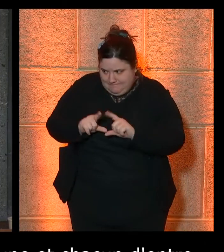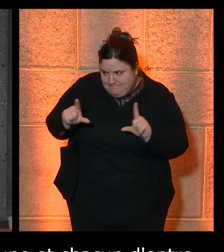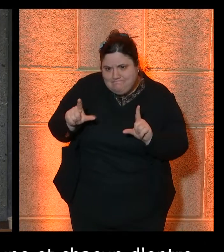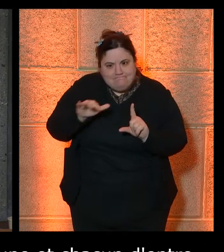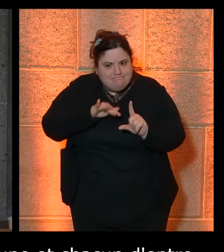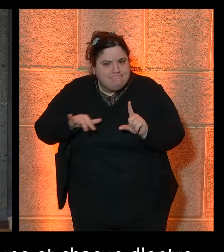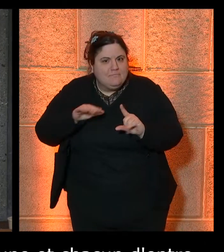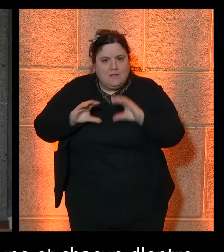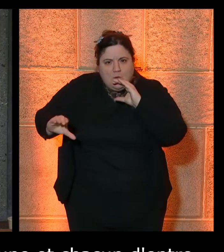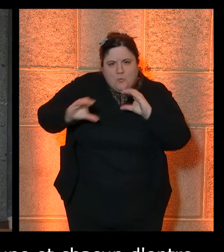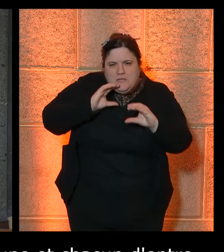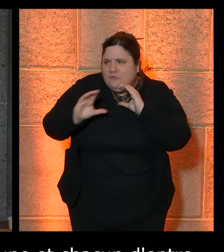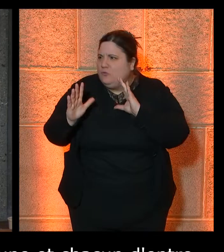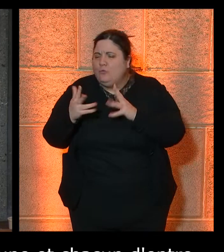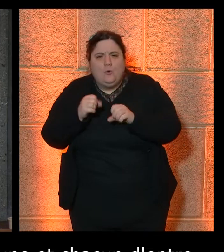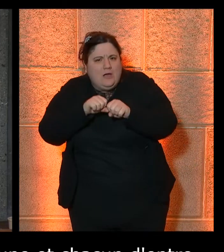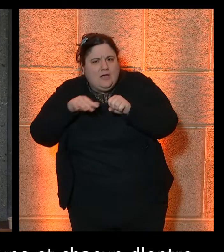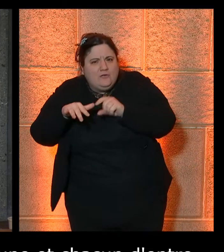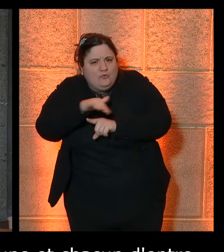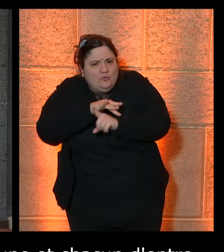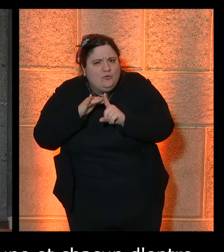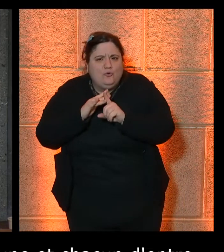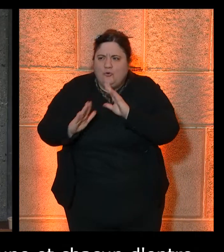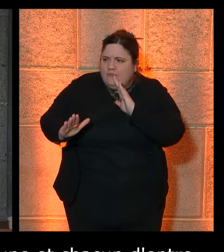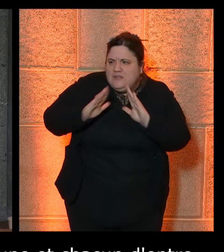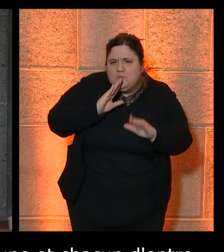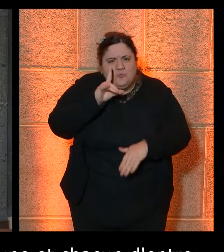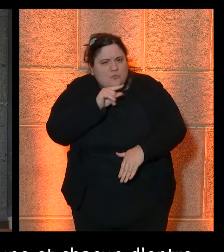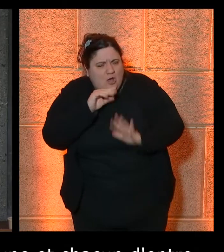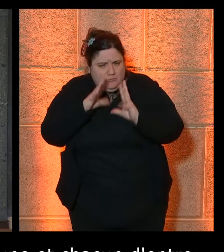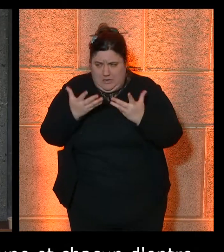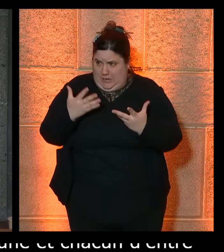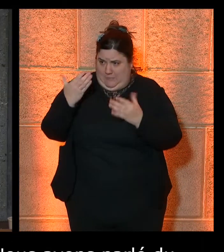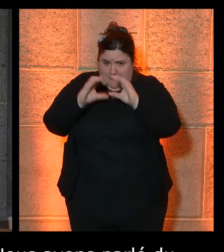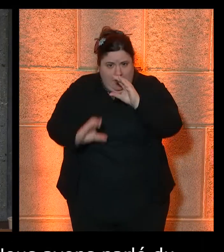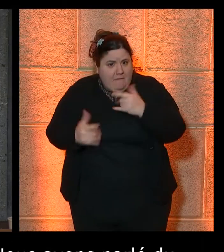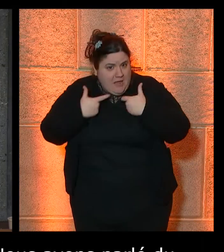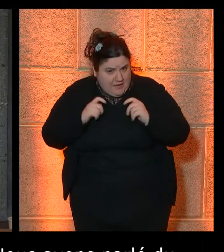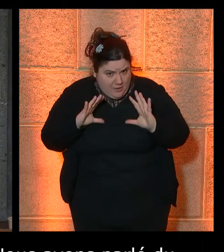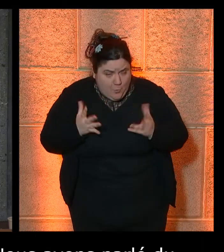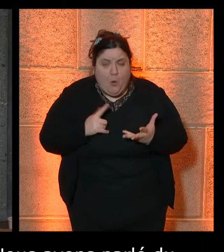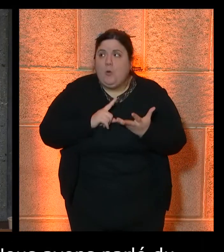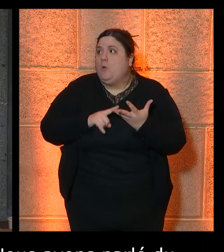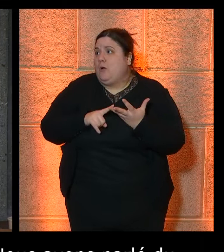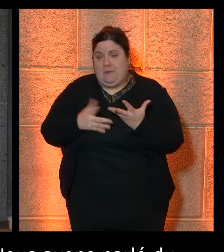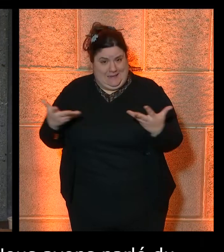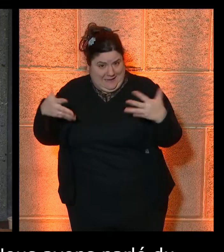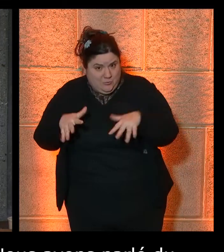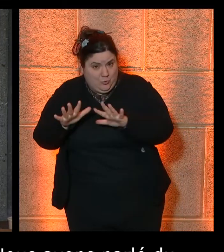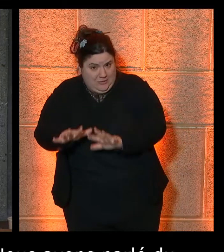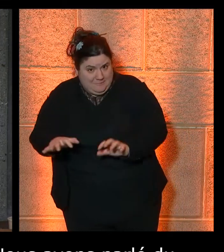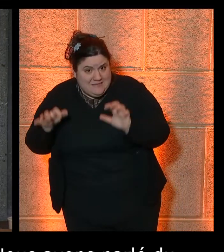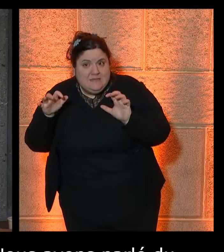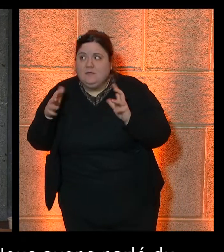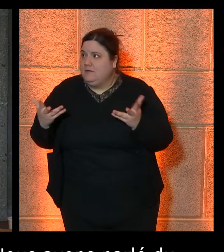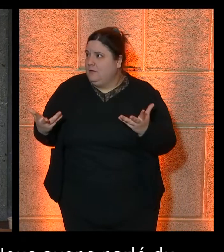la communication sur les réseaux sociaux des candidats. Nous avons vu le sujet des meetings, des réunions publiques et